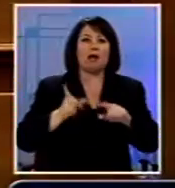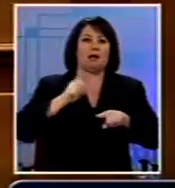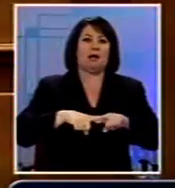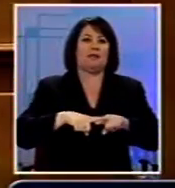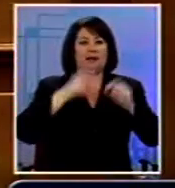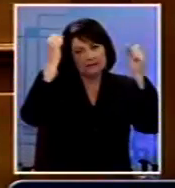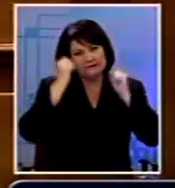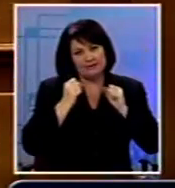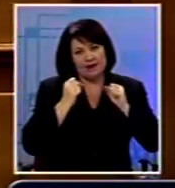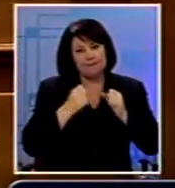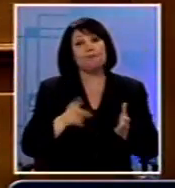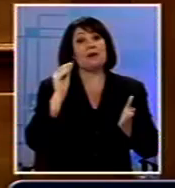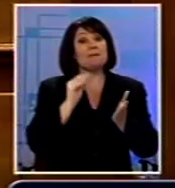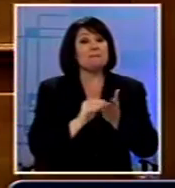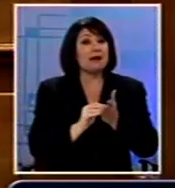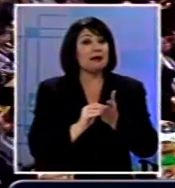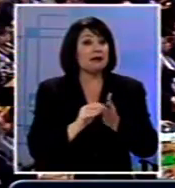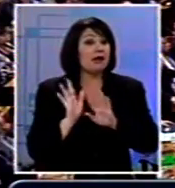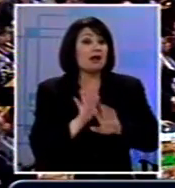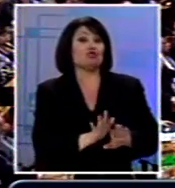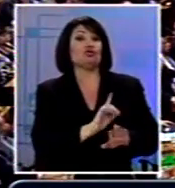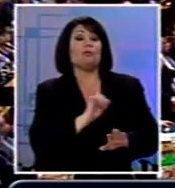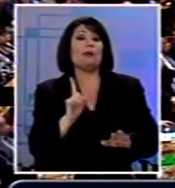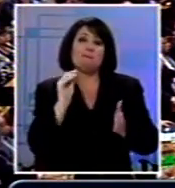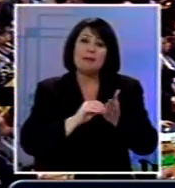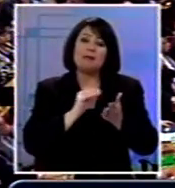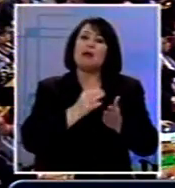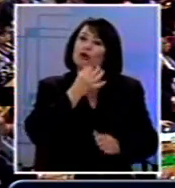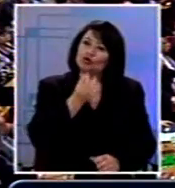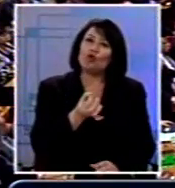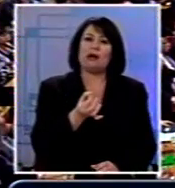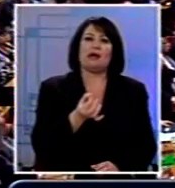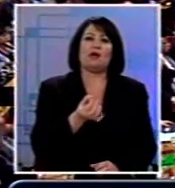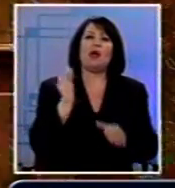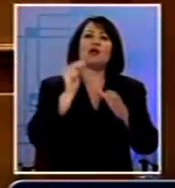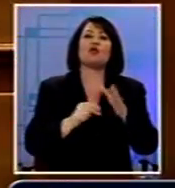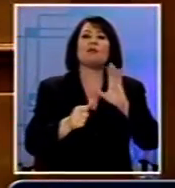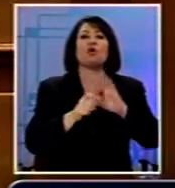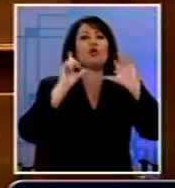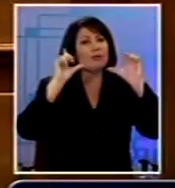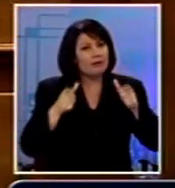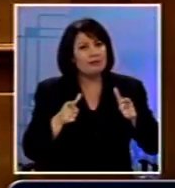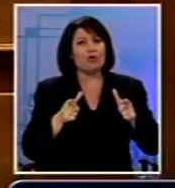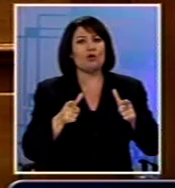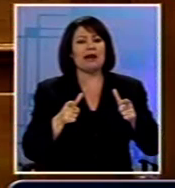δικαιούμαστε. Να μην αφήσουμε για άλλη μια φορά, το επαναλαμβάνω, την εκλογή του Πρόεδρου της Δημοκρατίας να πυροδοτήσει